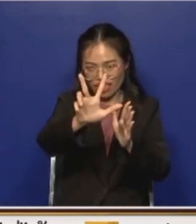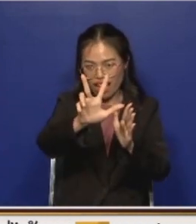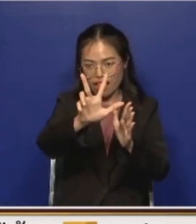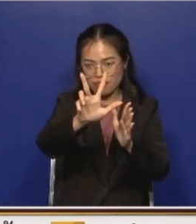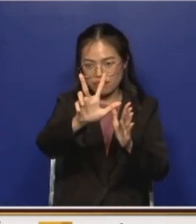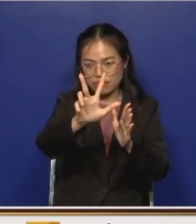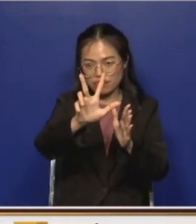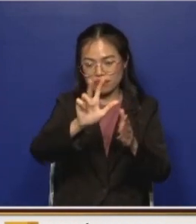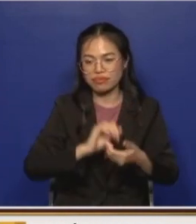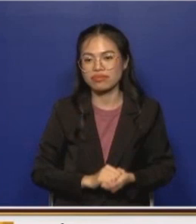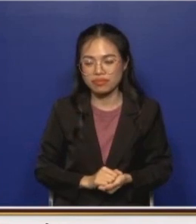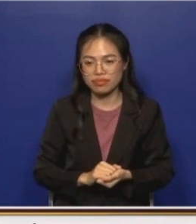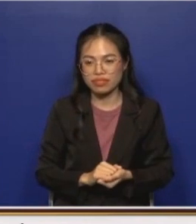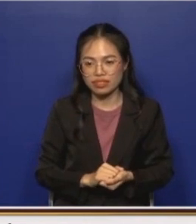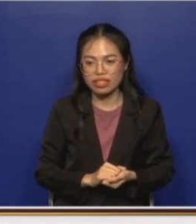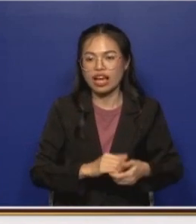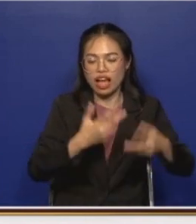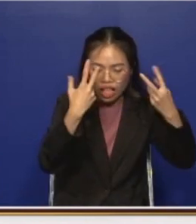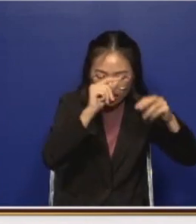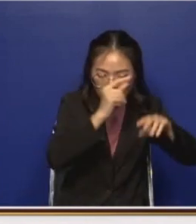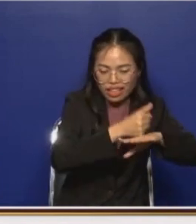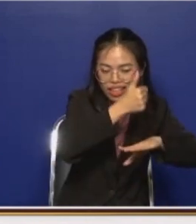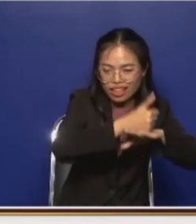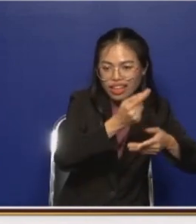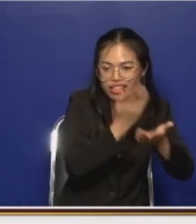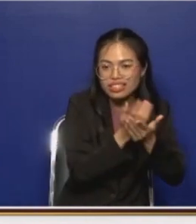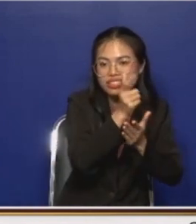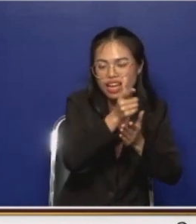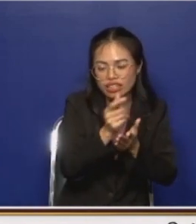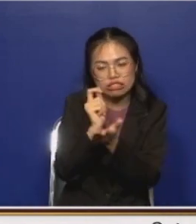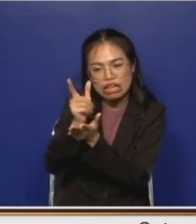องเอาคนแก่มาทรมานขนาดนี้ล่ะถ้าท่านดูข่าวท่านจะเห็